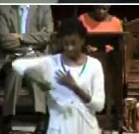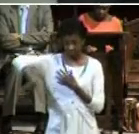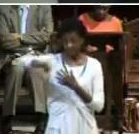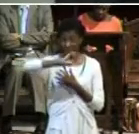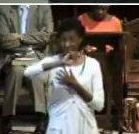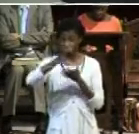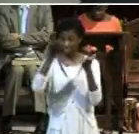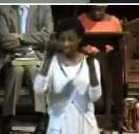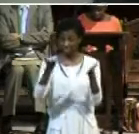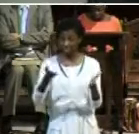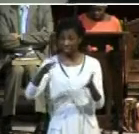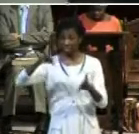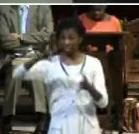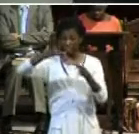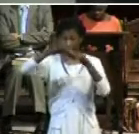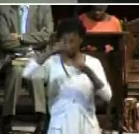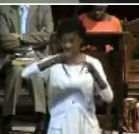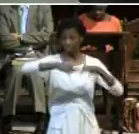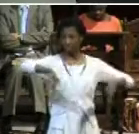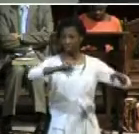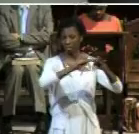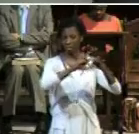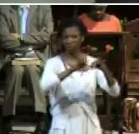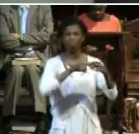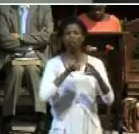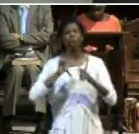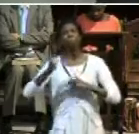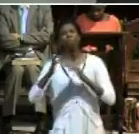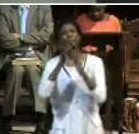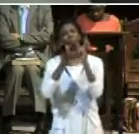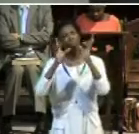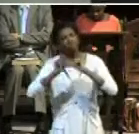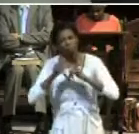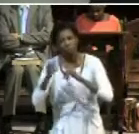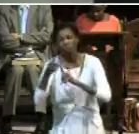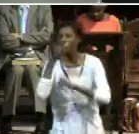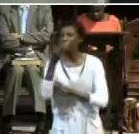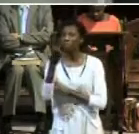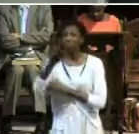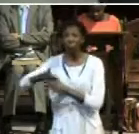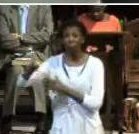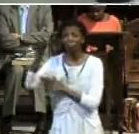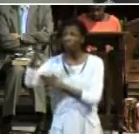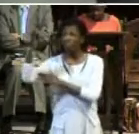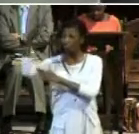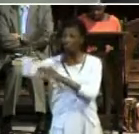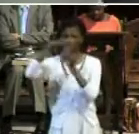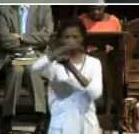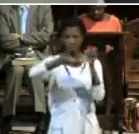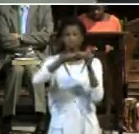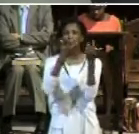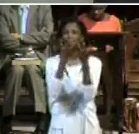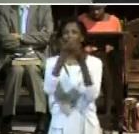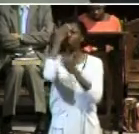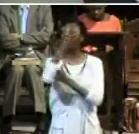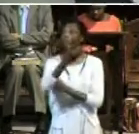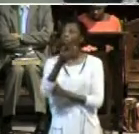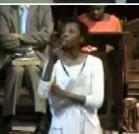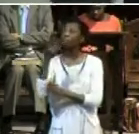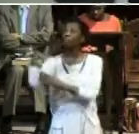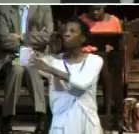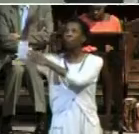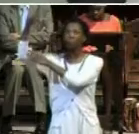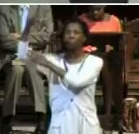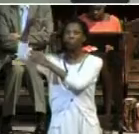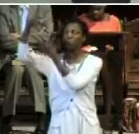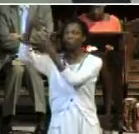terre. Et immédiatement après, il dit, c'est vous qui êtes la lumière du monde, une ville située sur une montagne ne peut être cachée. On n'allume pas une lampe